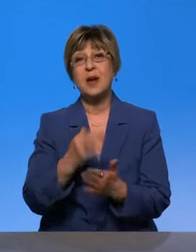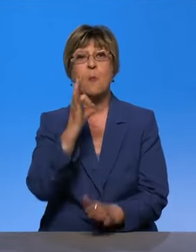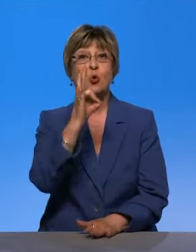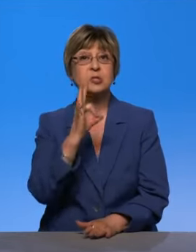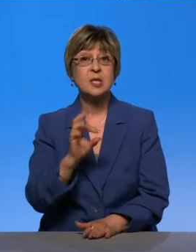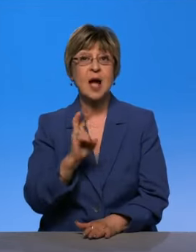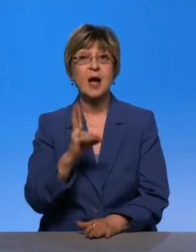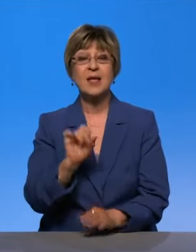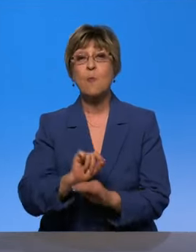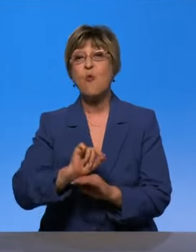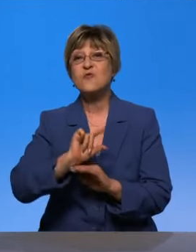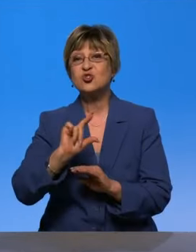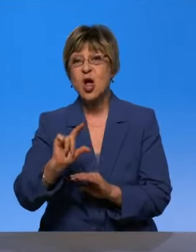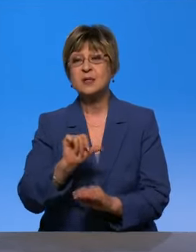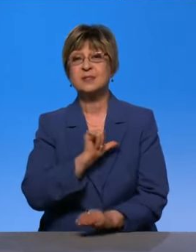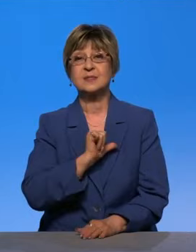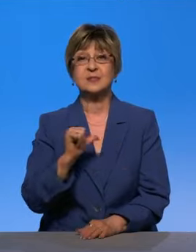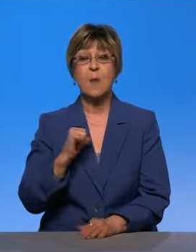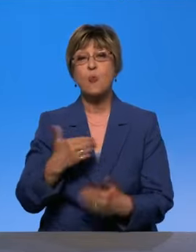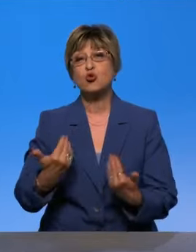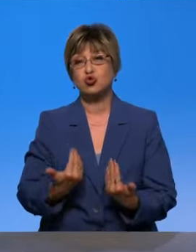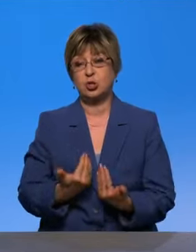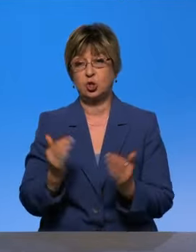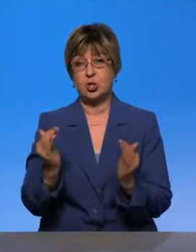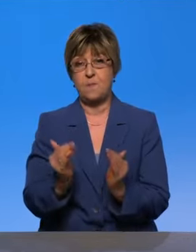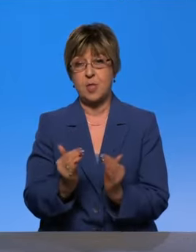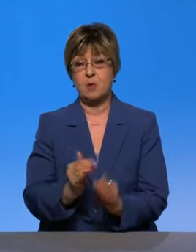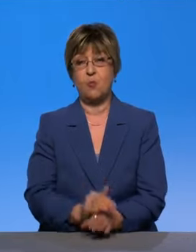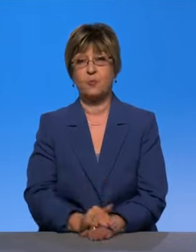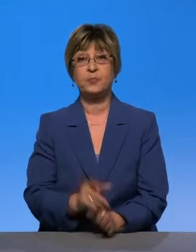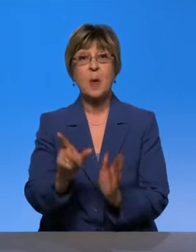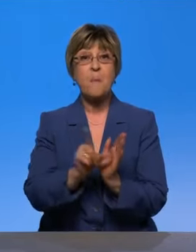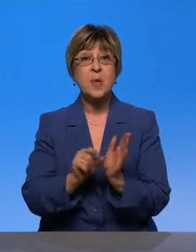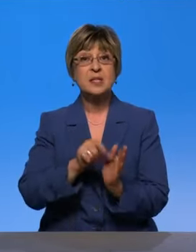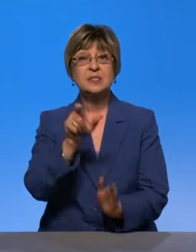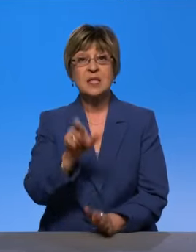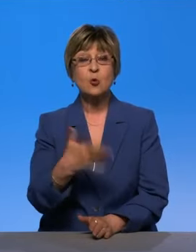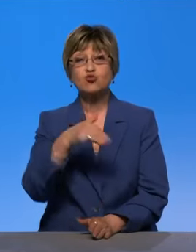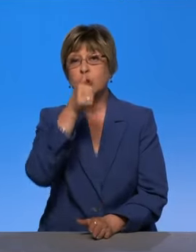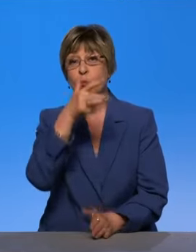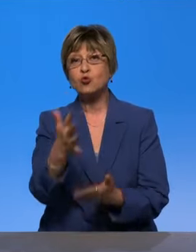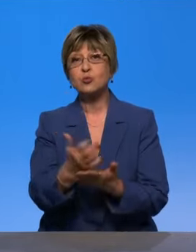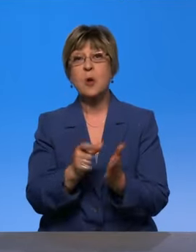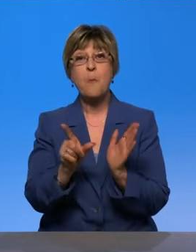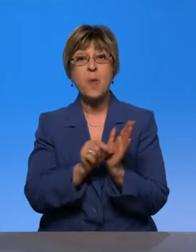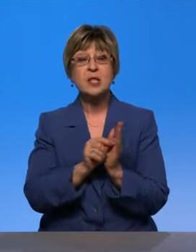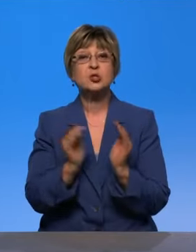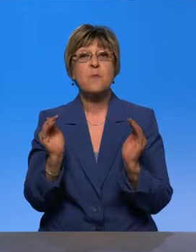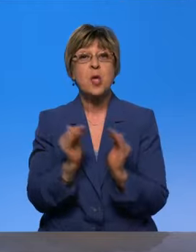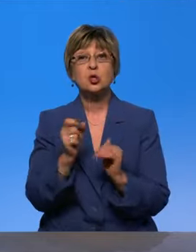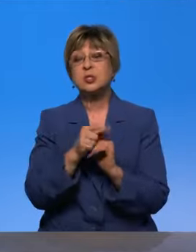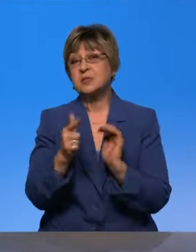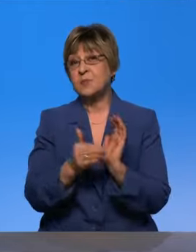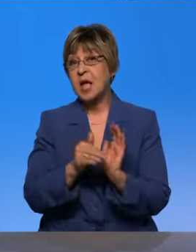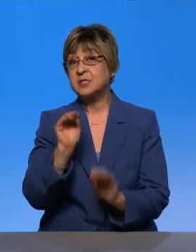и повышается сам прожиточный минимум. То есть пенсионер уже не может получать пенсию меньше 17